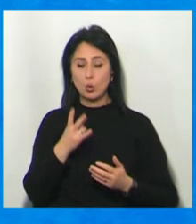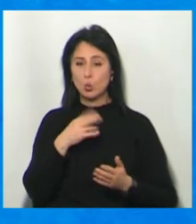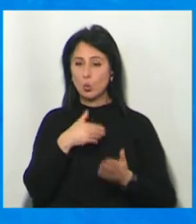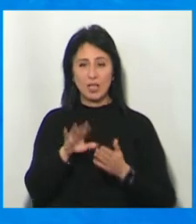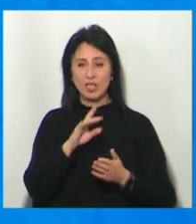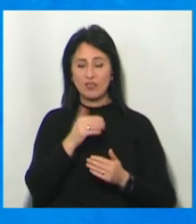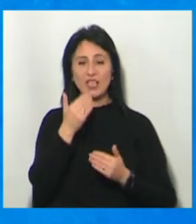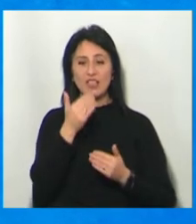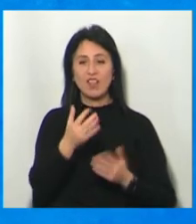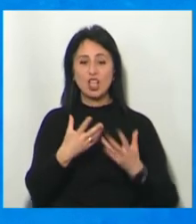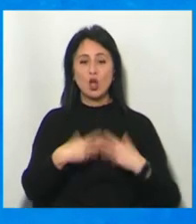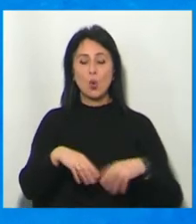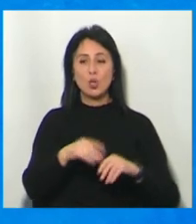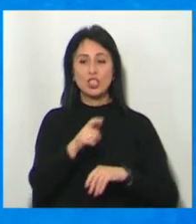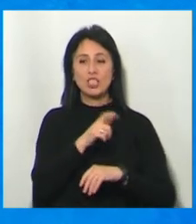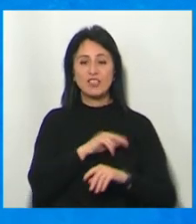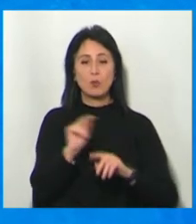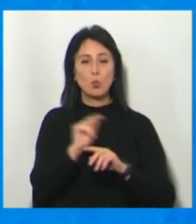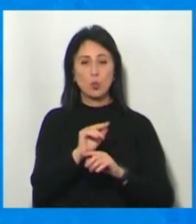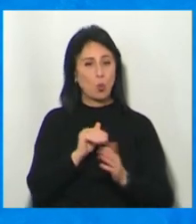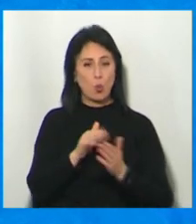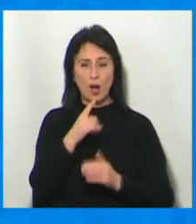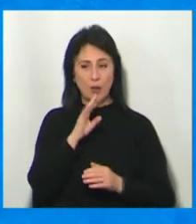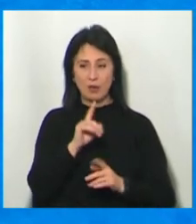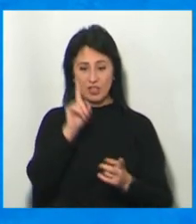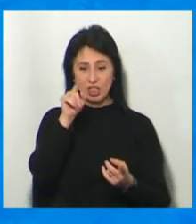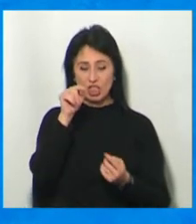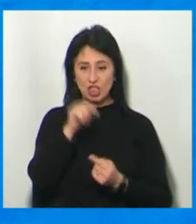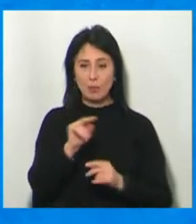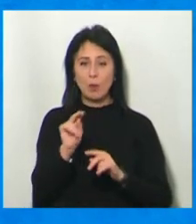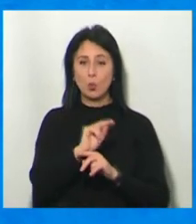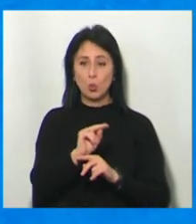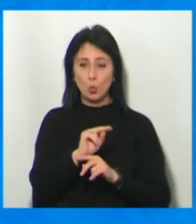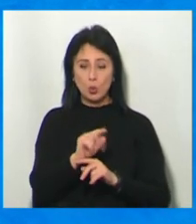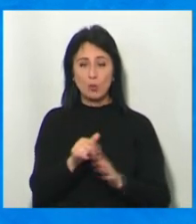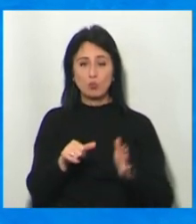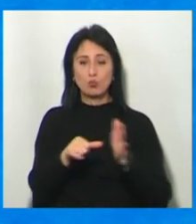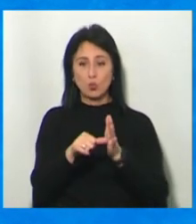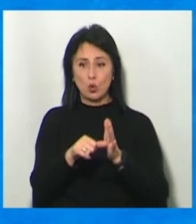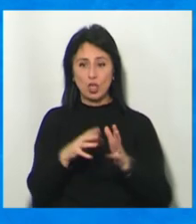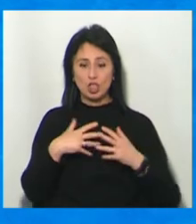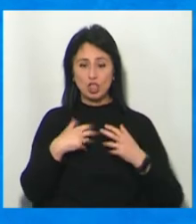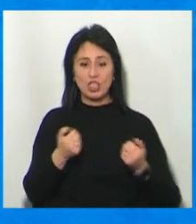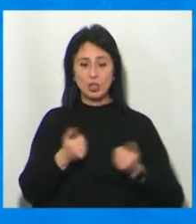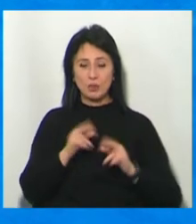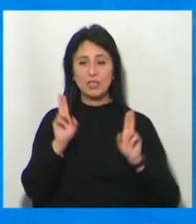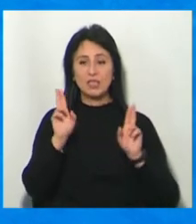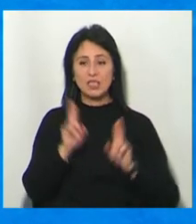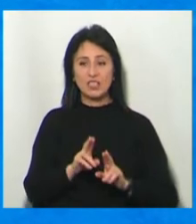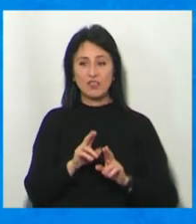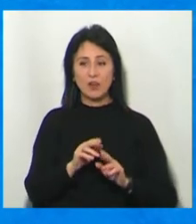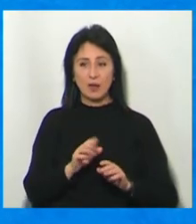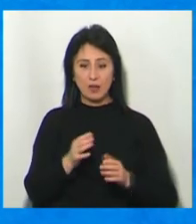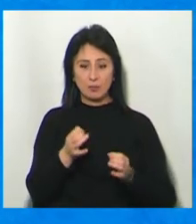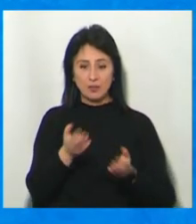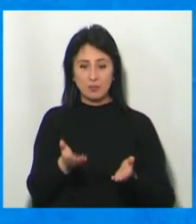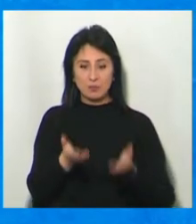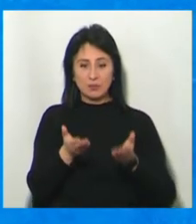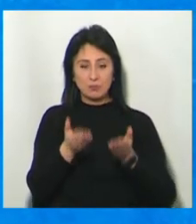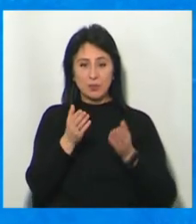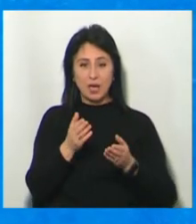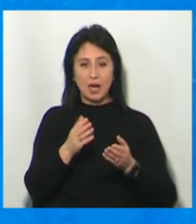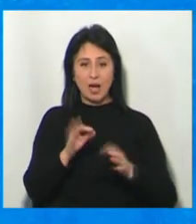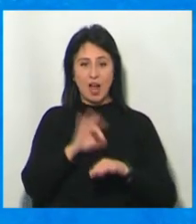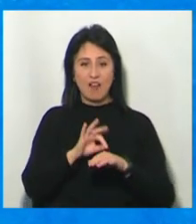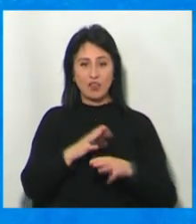უარს თქვენი ოჯახის წევრის მკურნალობაზე. შესაბამისი მკურნალობა და ჯანსაღი ცხოვრების წესი ზრდის